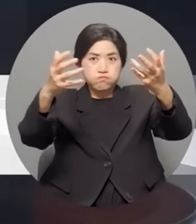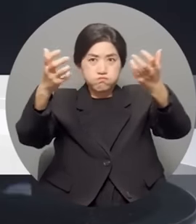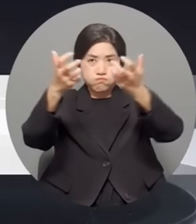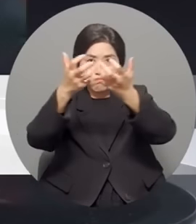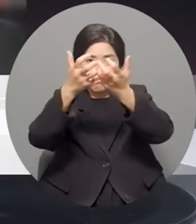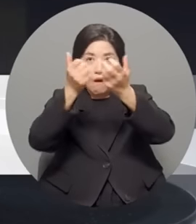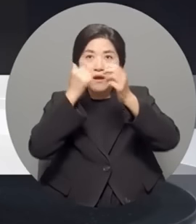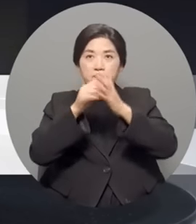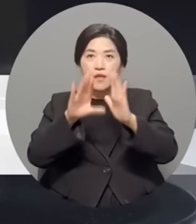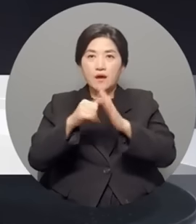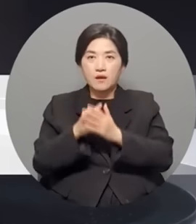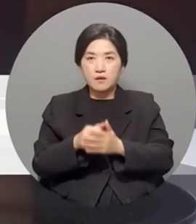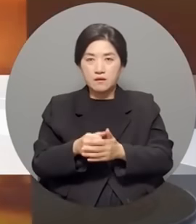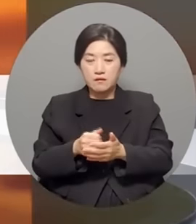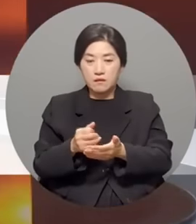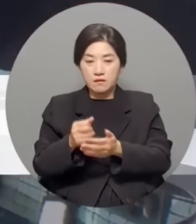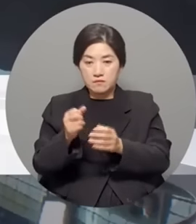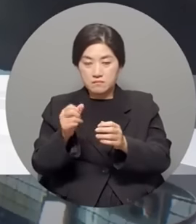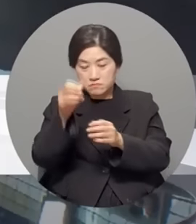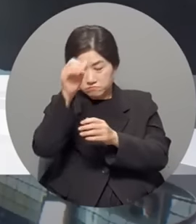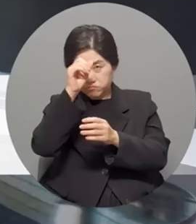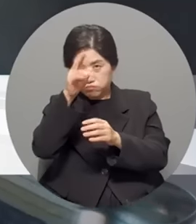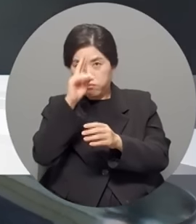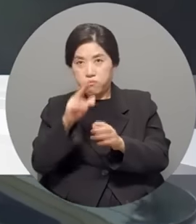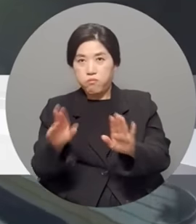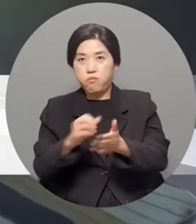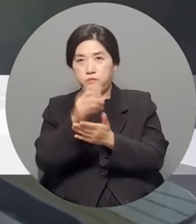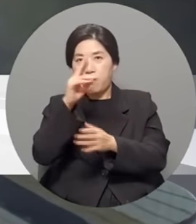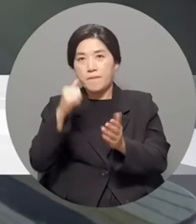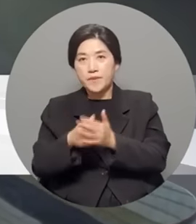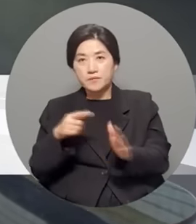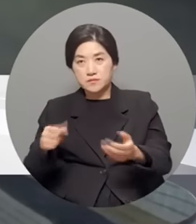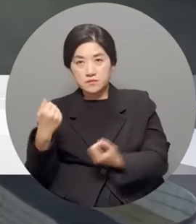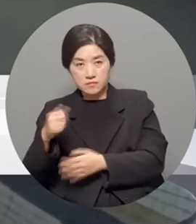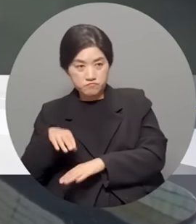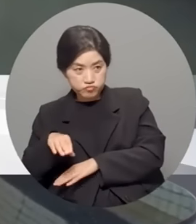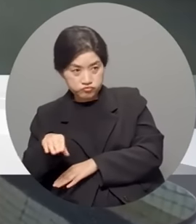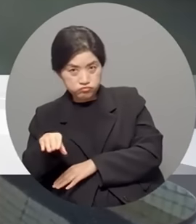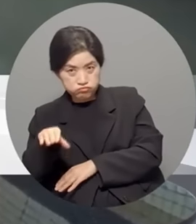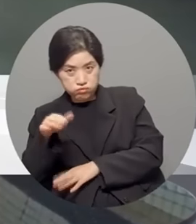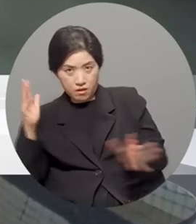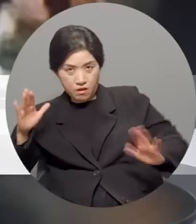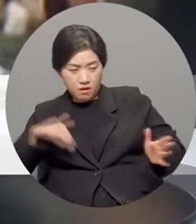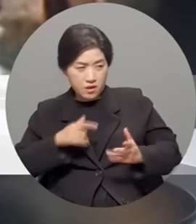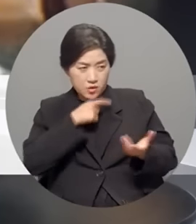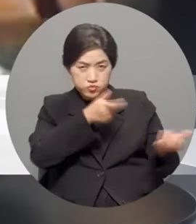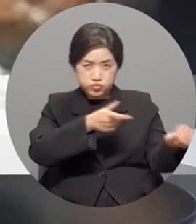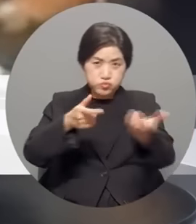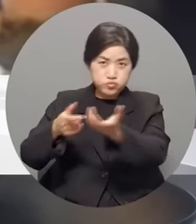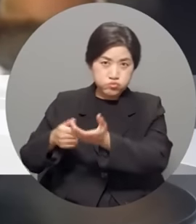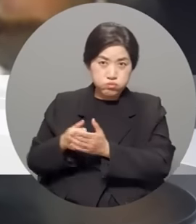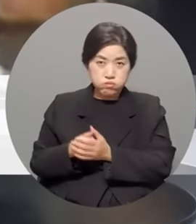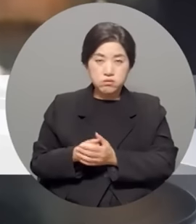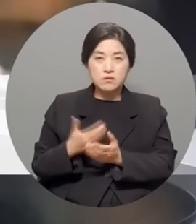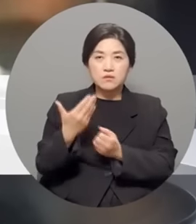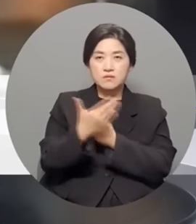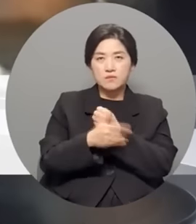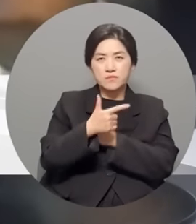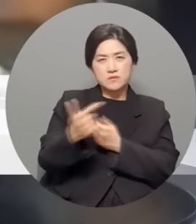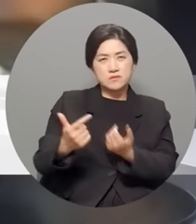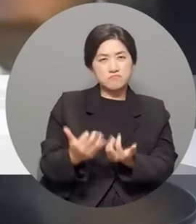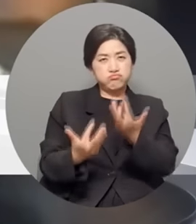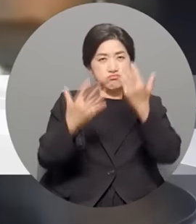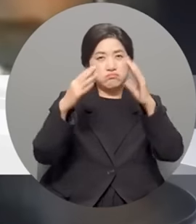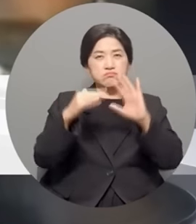상황이었는데 때마침 근처를 지나던 한 운전자가 현장으로 뛰어들어서 초기 진화에 나섰습니다. 덕분에 대형